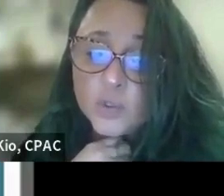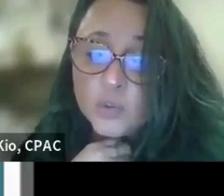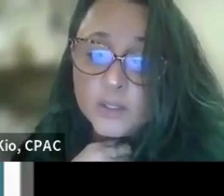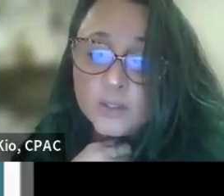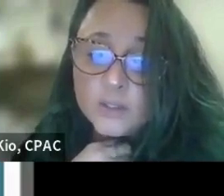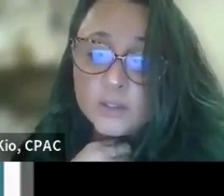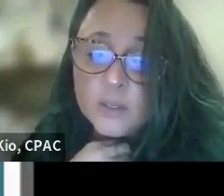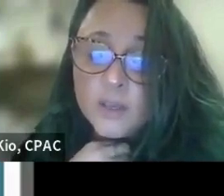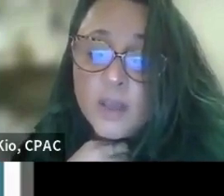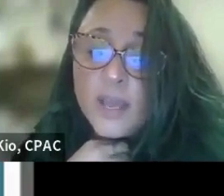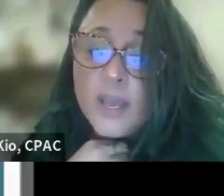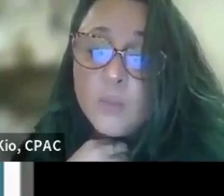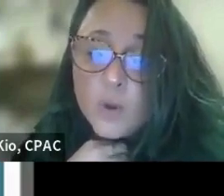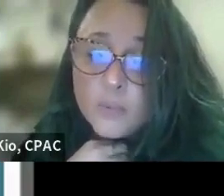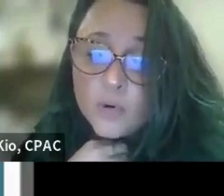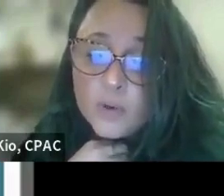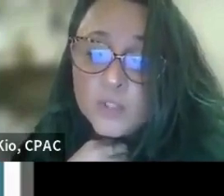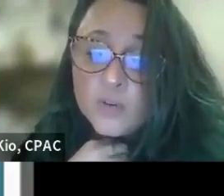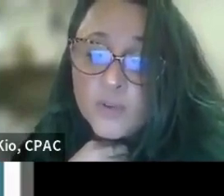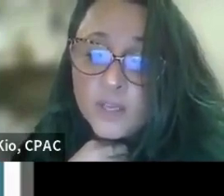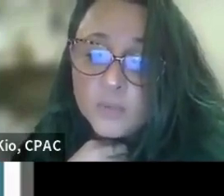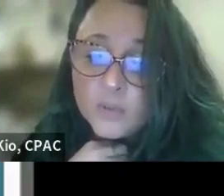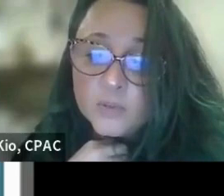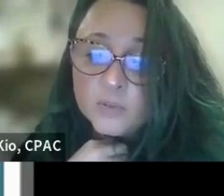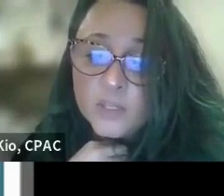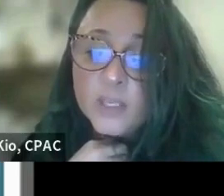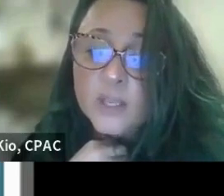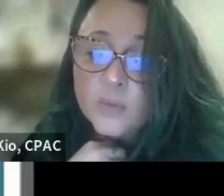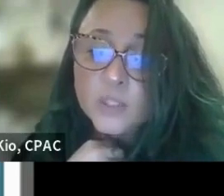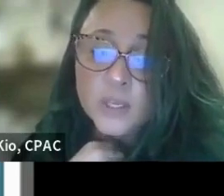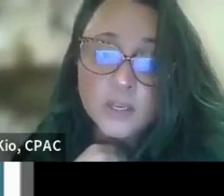第三章，同时还，